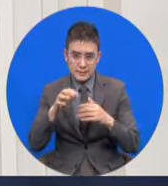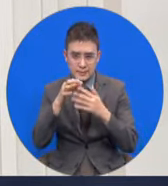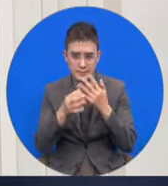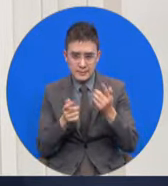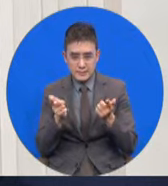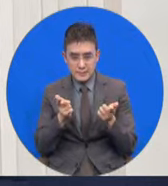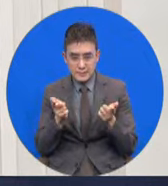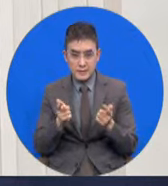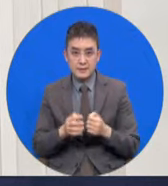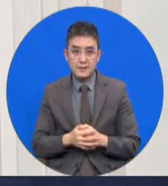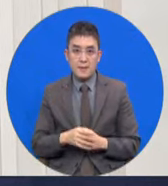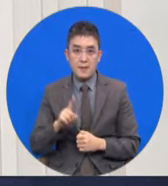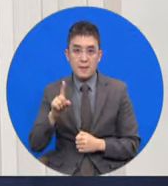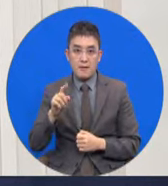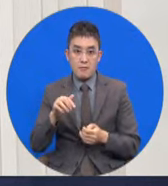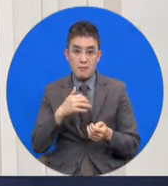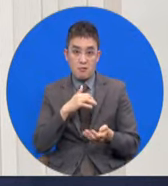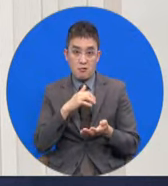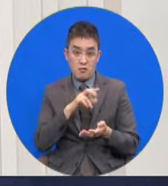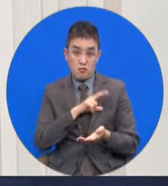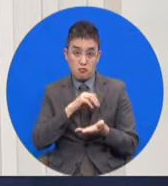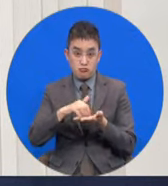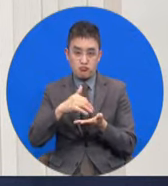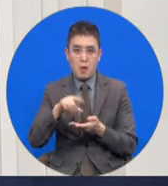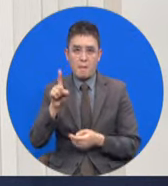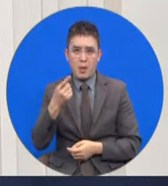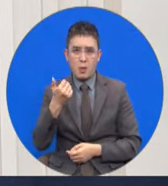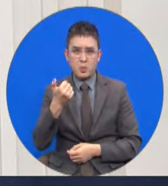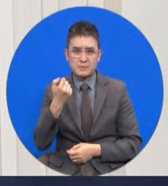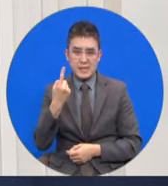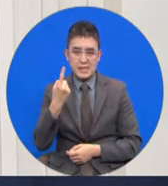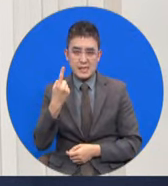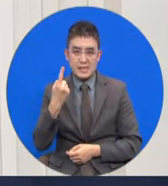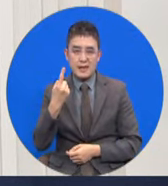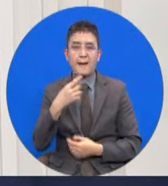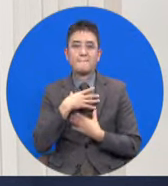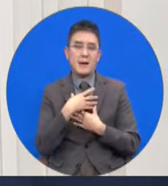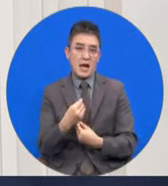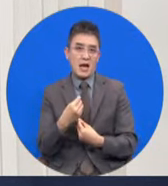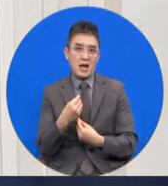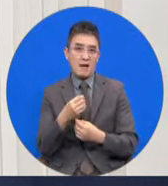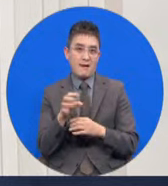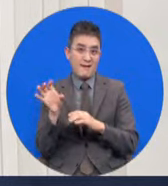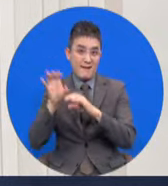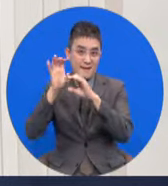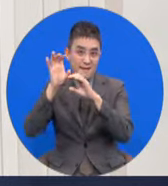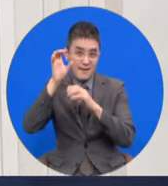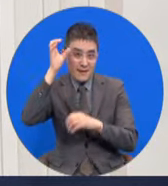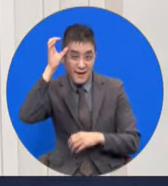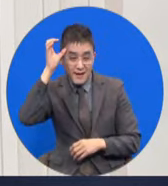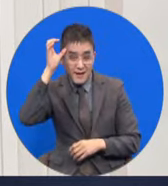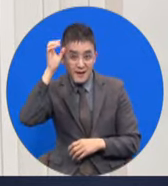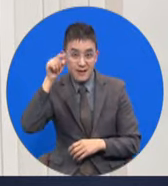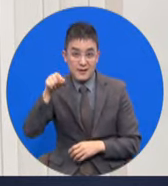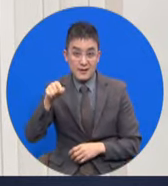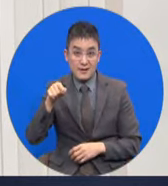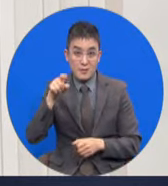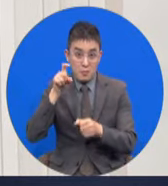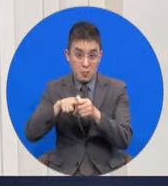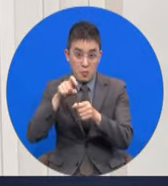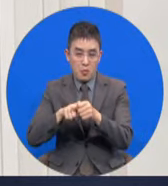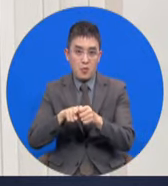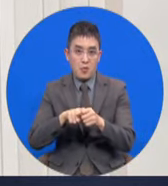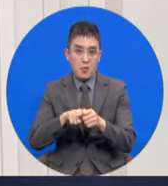151석 단독 과반수 안정 플러스에 대한 욕심이 왜 없으시겠습니까? 이제 그런 부분 일정들이